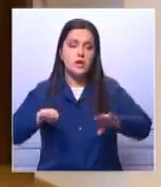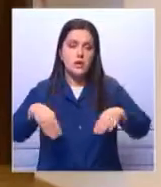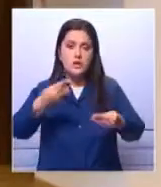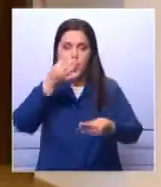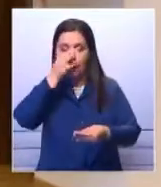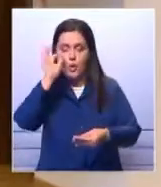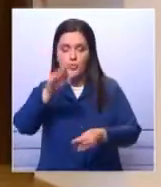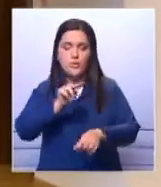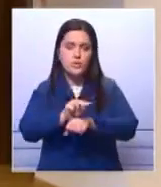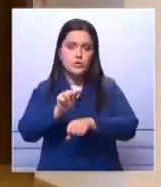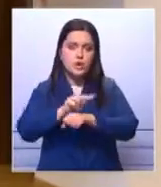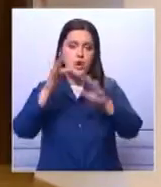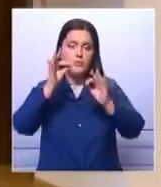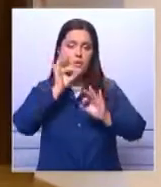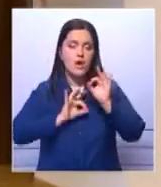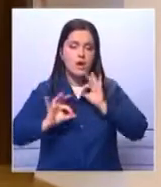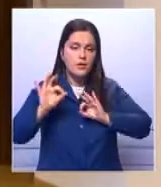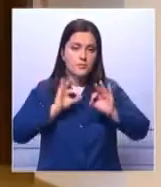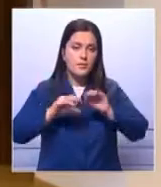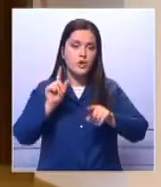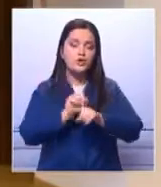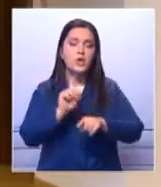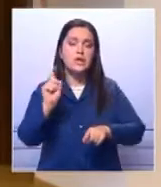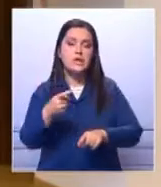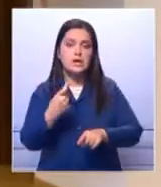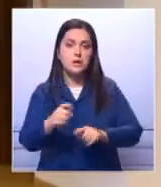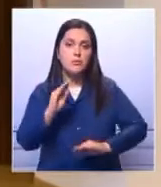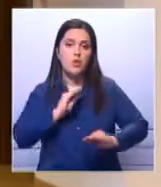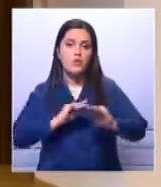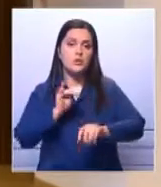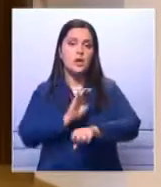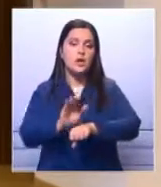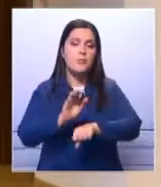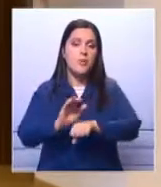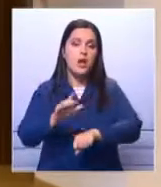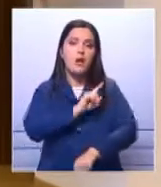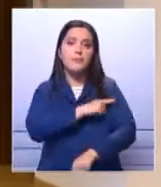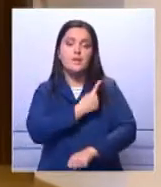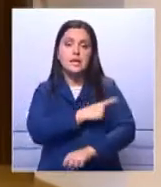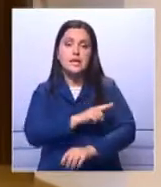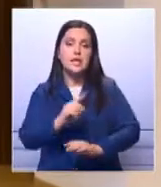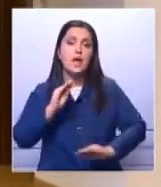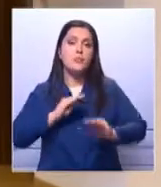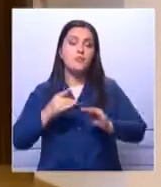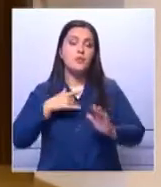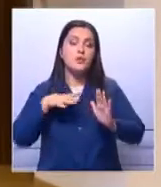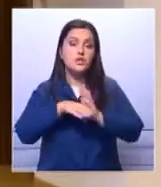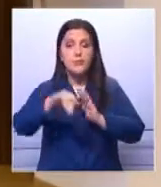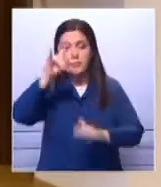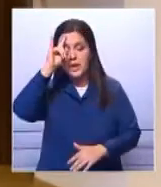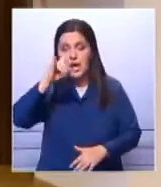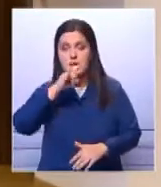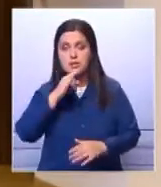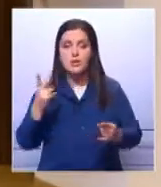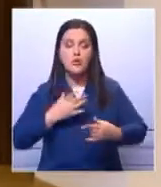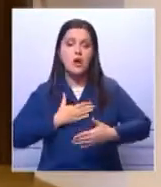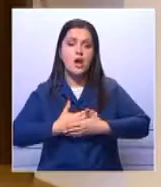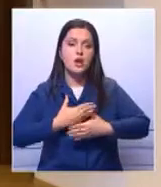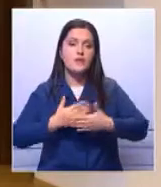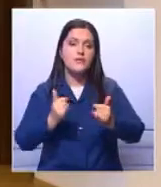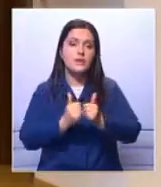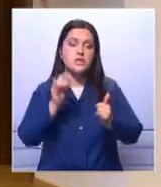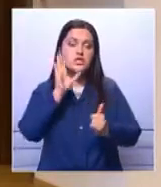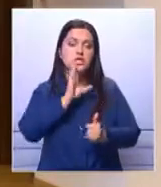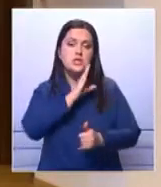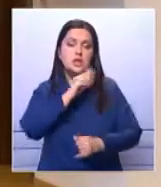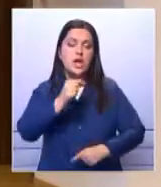технологиями в сфере IT, фармацевтики, медицине, химической промышленности и в производстве медоборудования. Мы считаем, что Казахстану необходимо активнее развивать